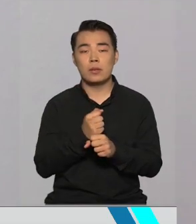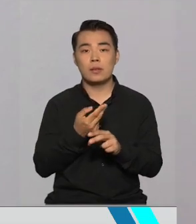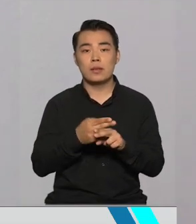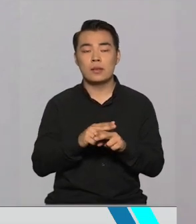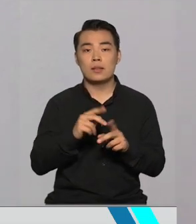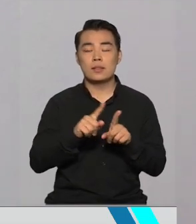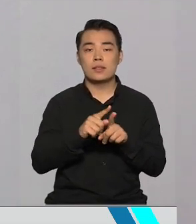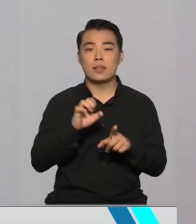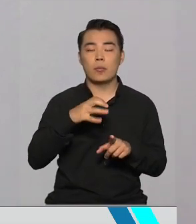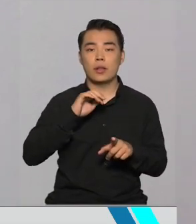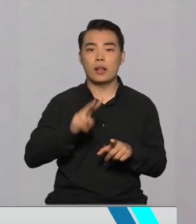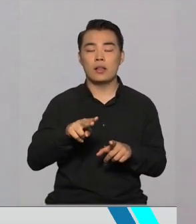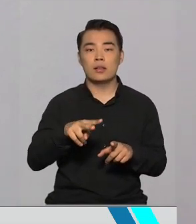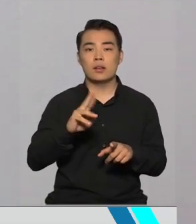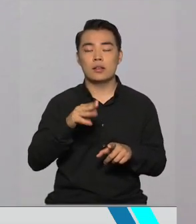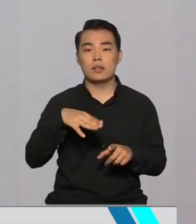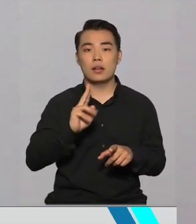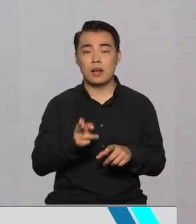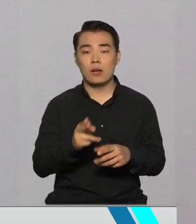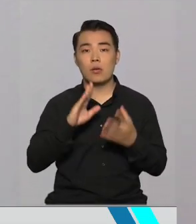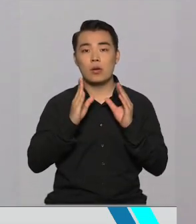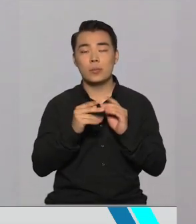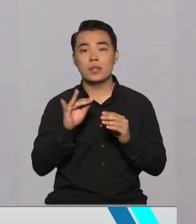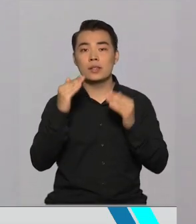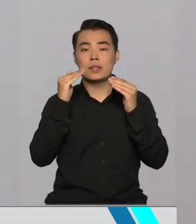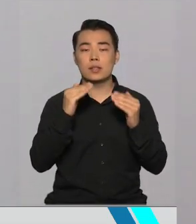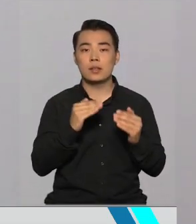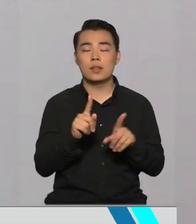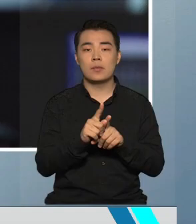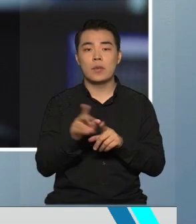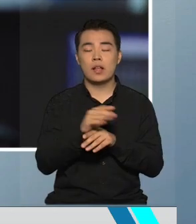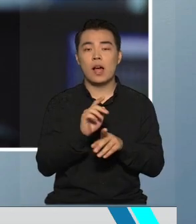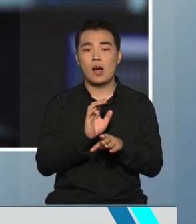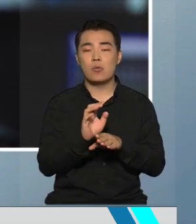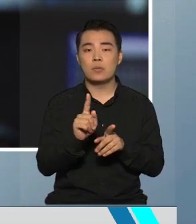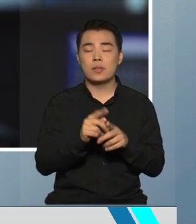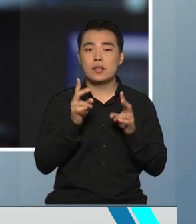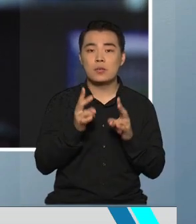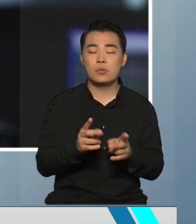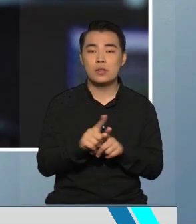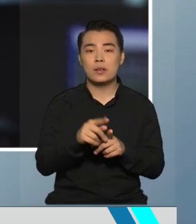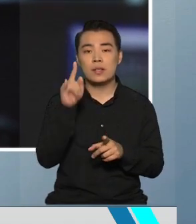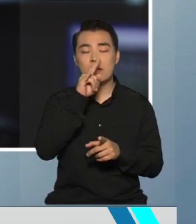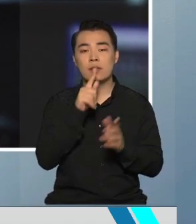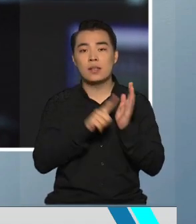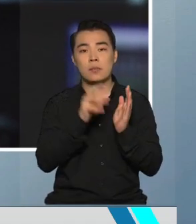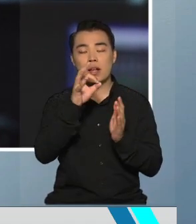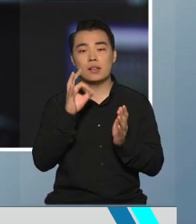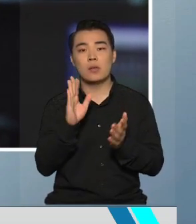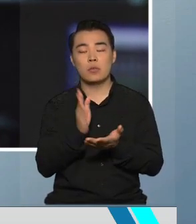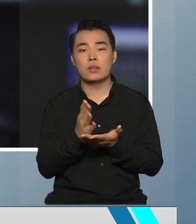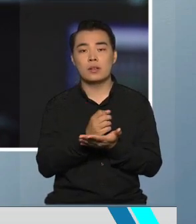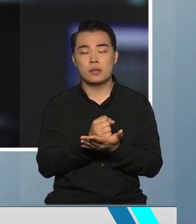КТК. И, соответственно, снизится отгрузка нефти с КТК на 7% в апреле